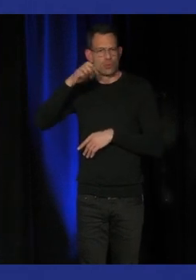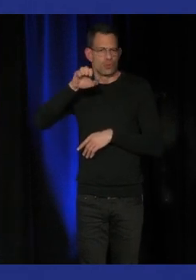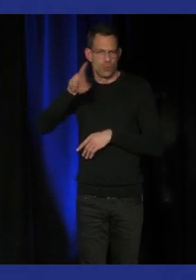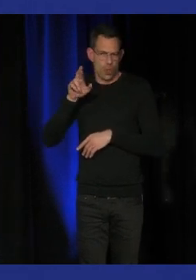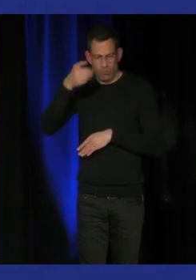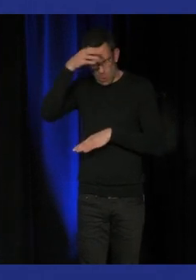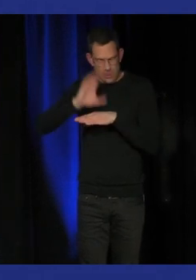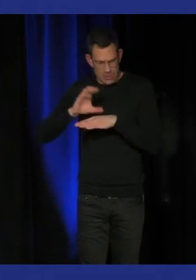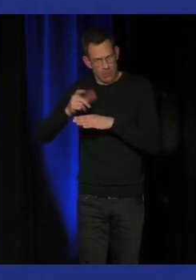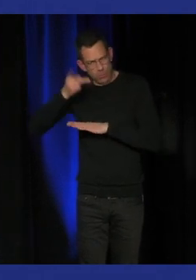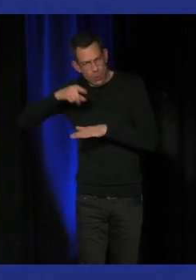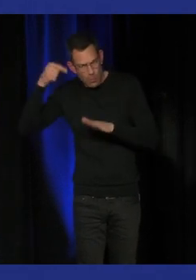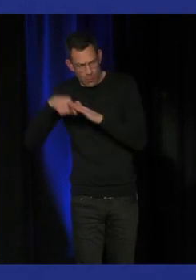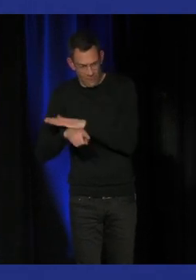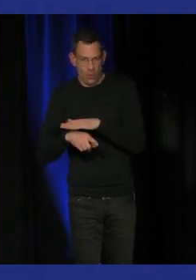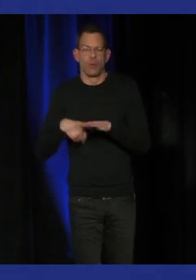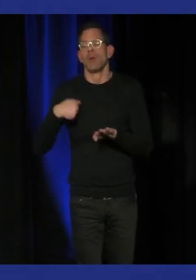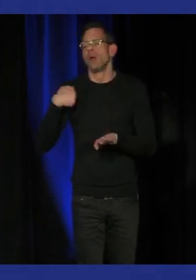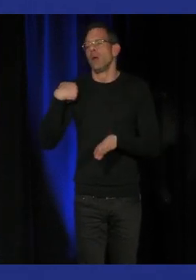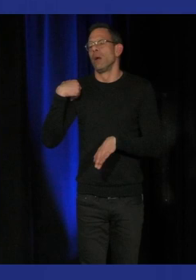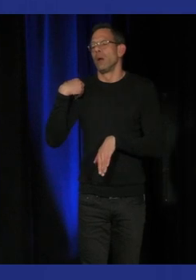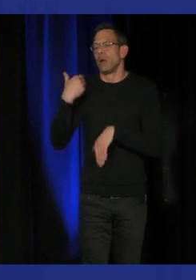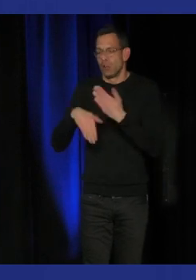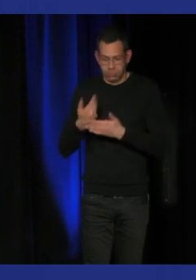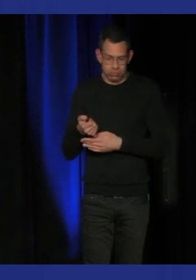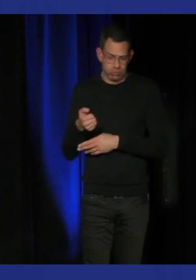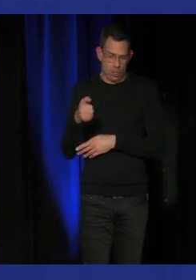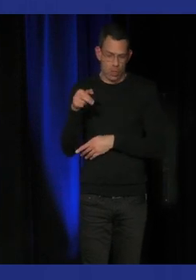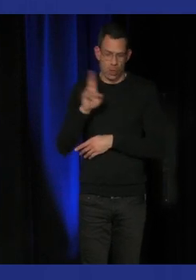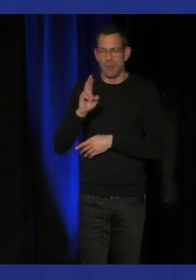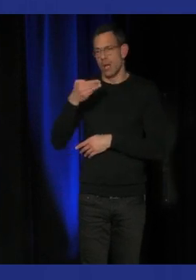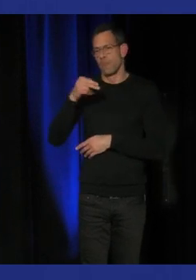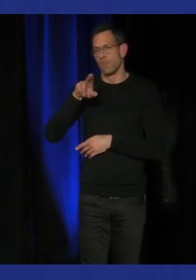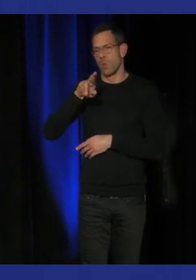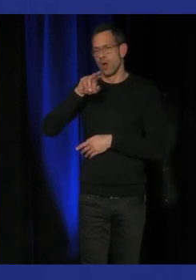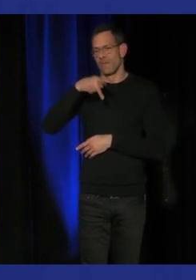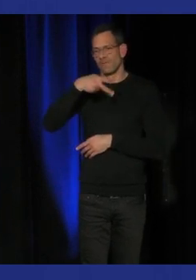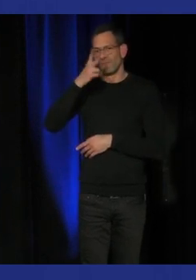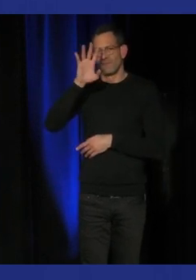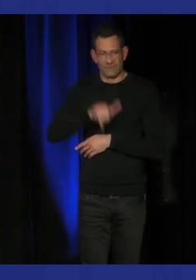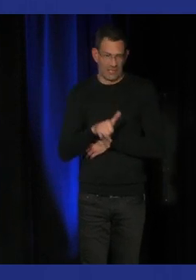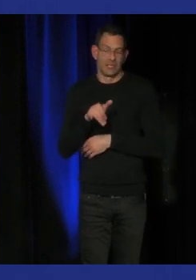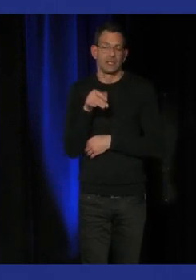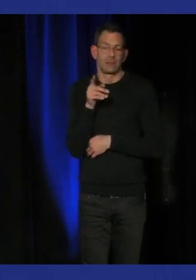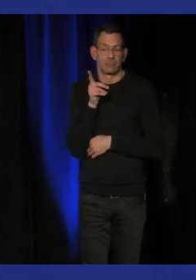pour avancer un petit peu, j'arrive à Robert Murphy, qui, lui, l'a appliqué